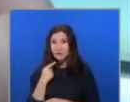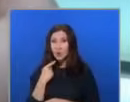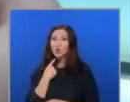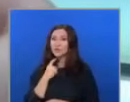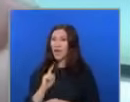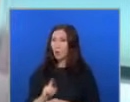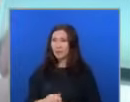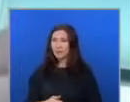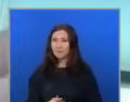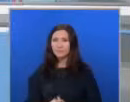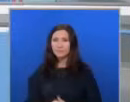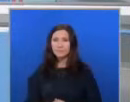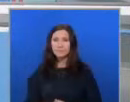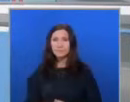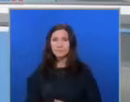от загуби.